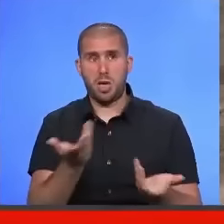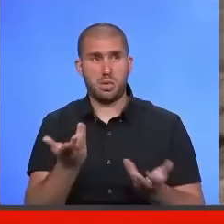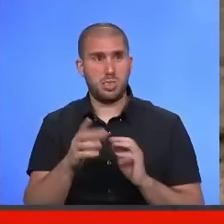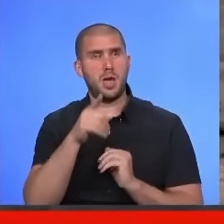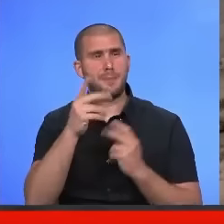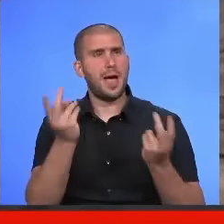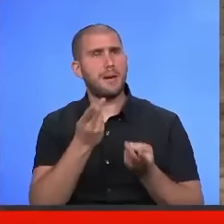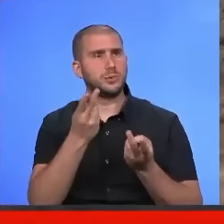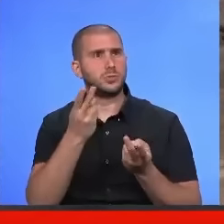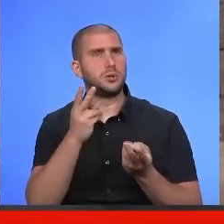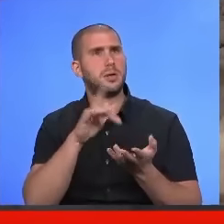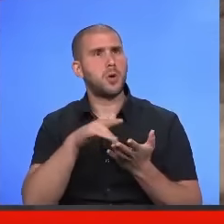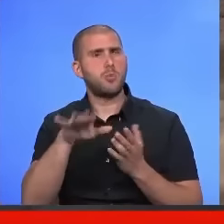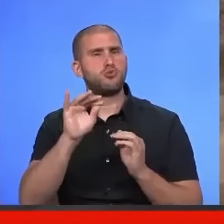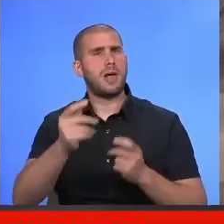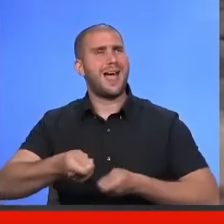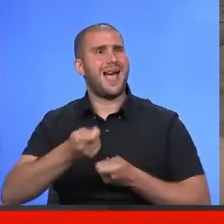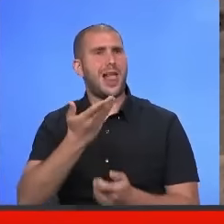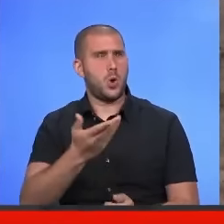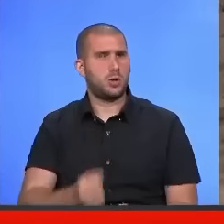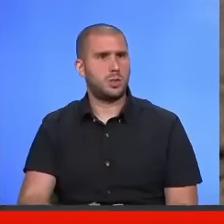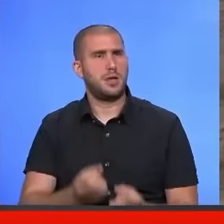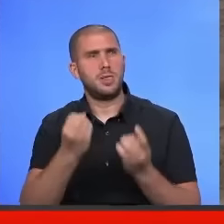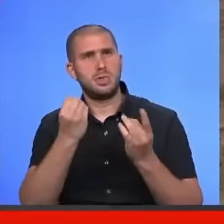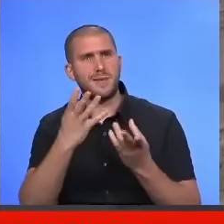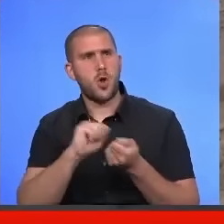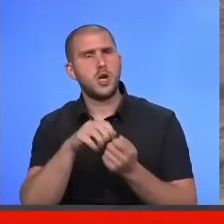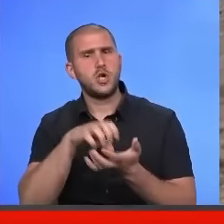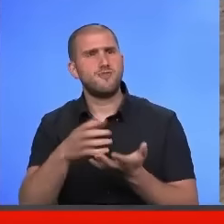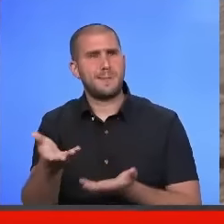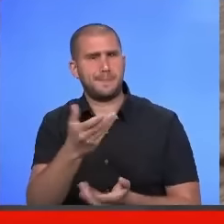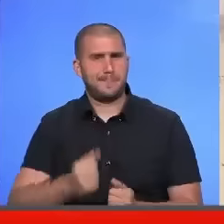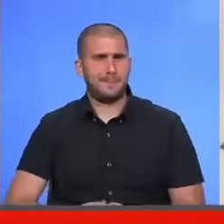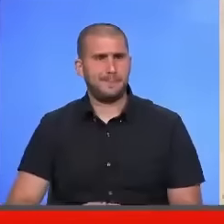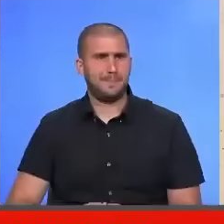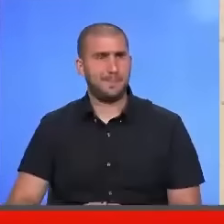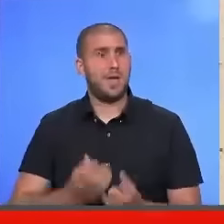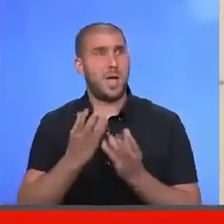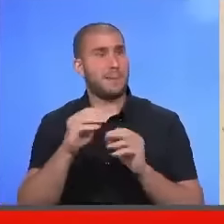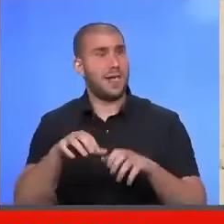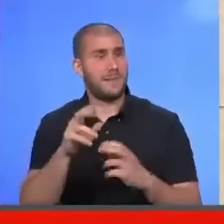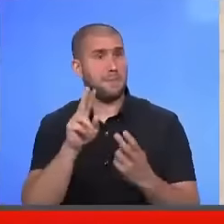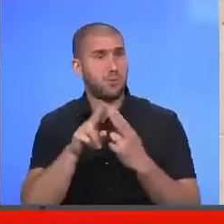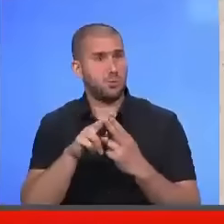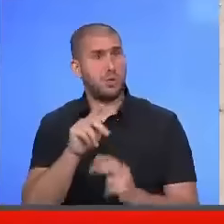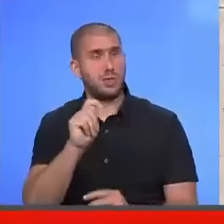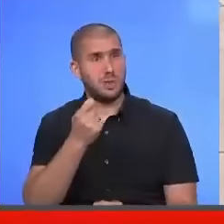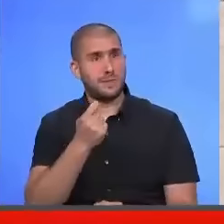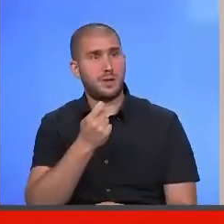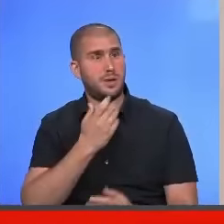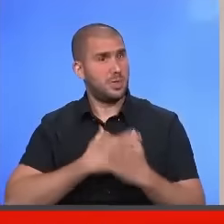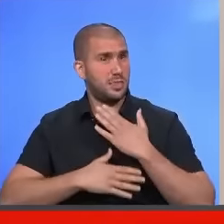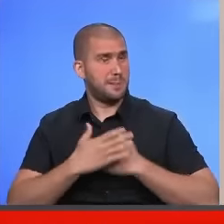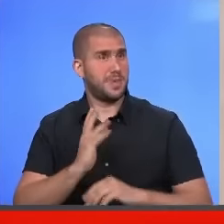חפשו אותו כנראה בשטחי החקלאות בטבע ובישובים רבים מהכלבים שפגשנו היו דווקא